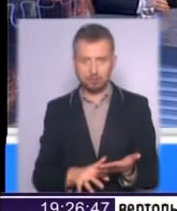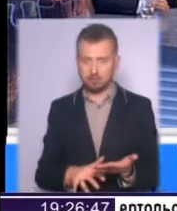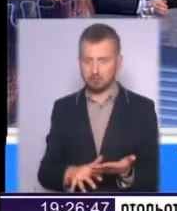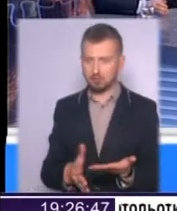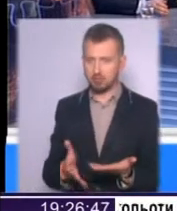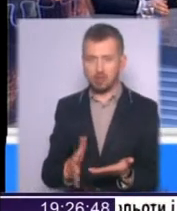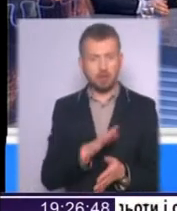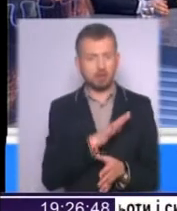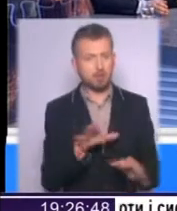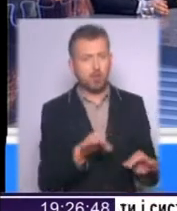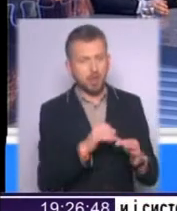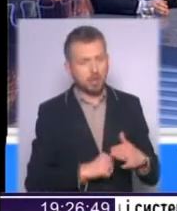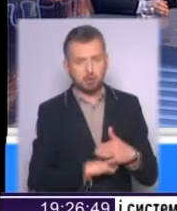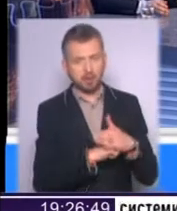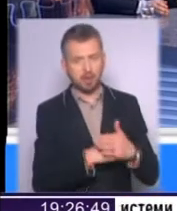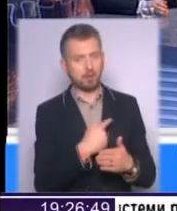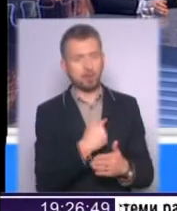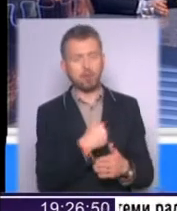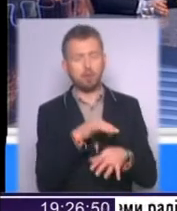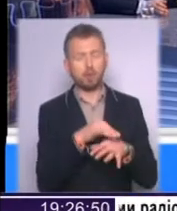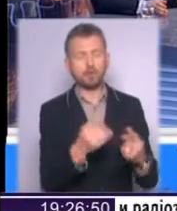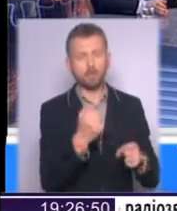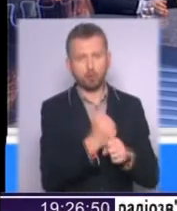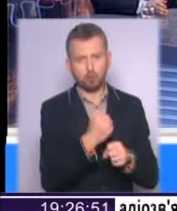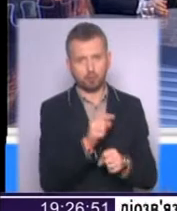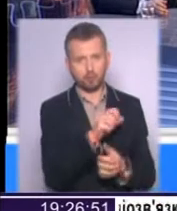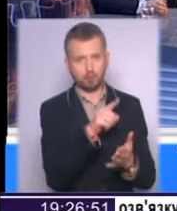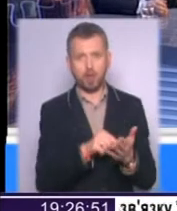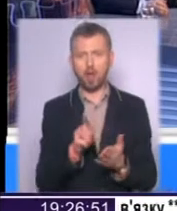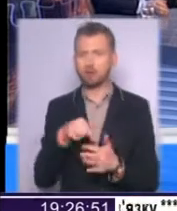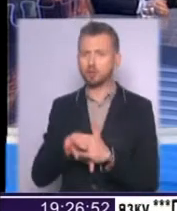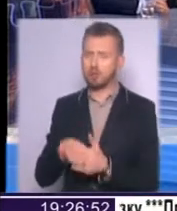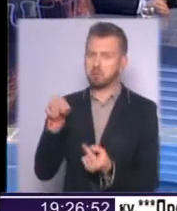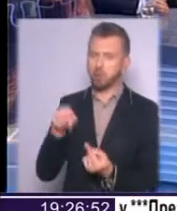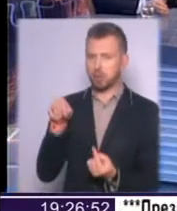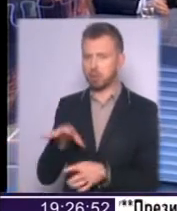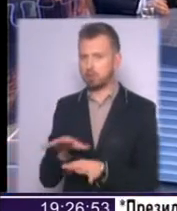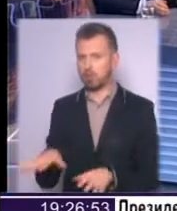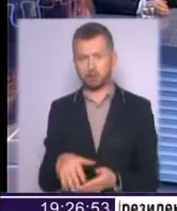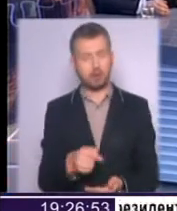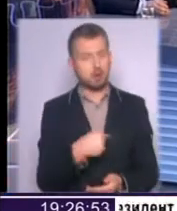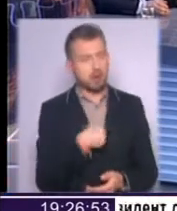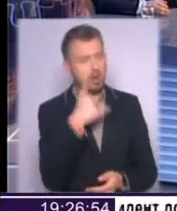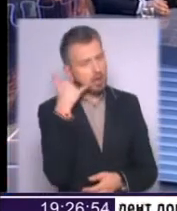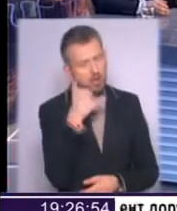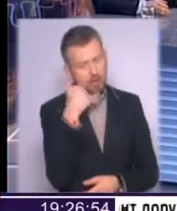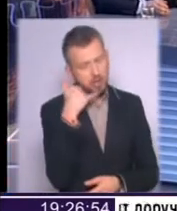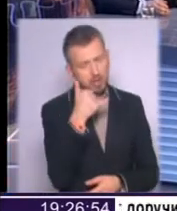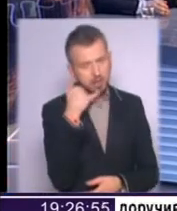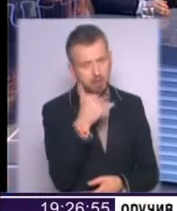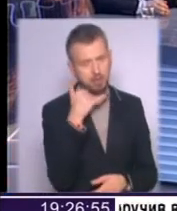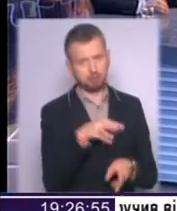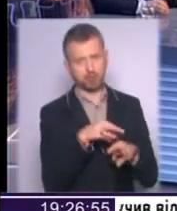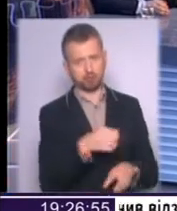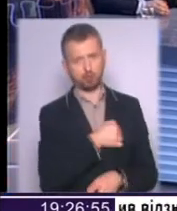не було ніяких підстав. Я провів велику роботу з цього приводу. А що значить підходить, не підходить? Послухайте, я вже не злажу з телефону, щоб дозвонитися